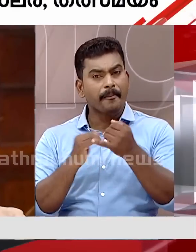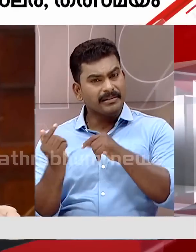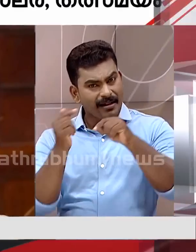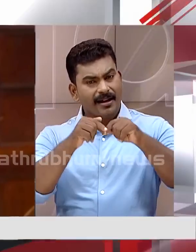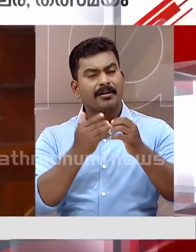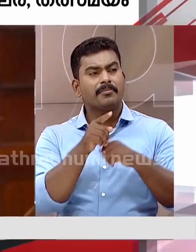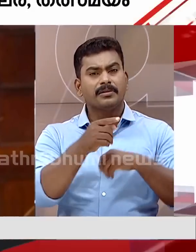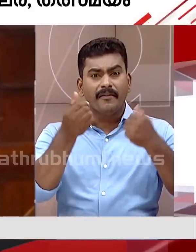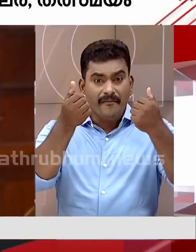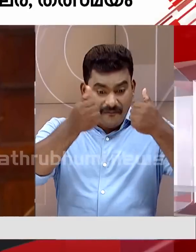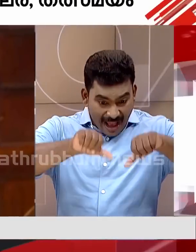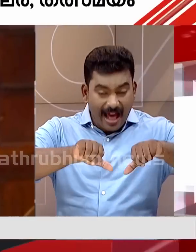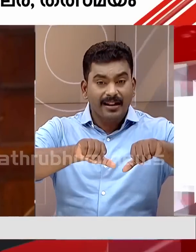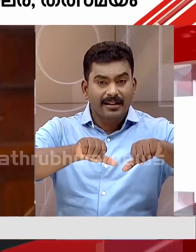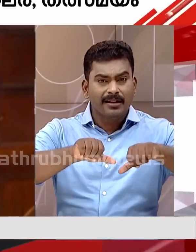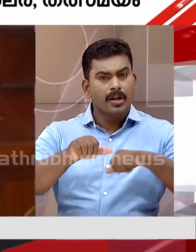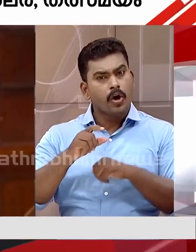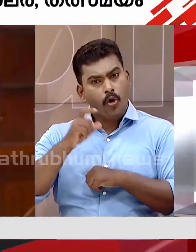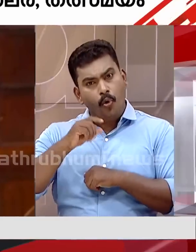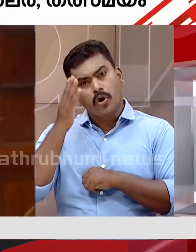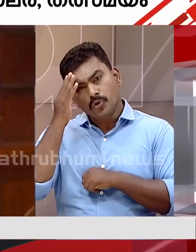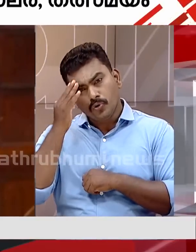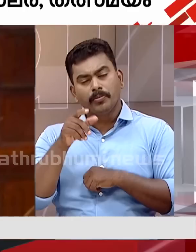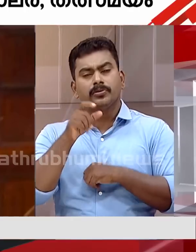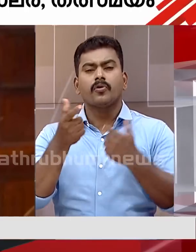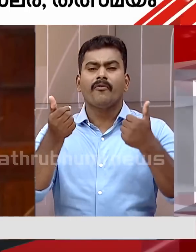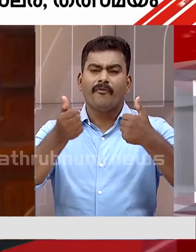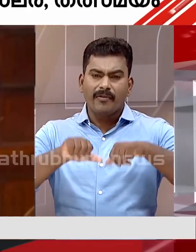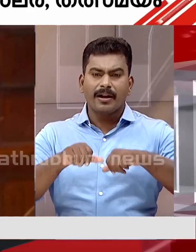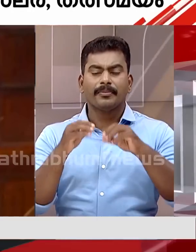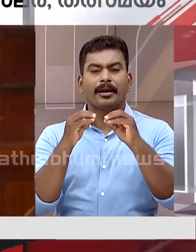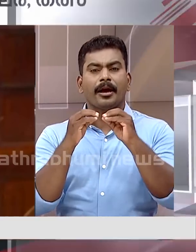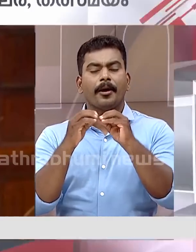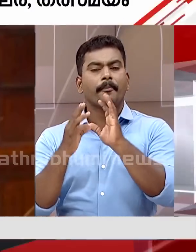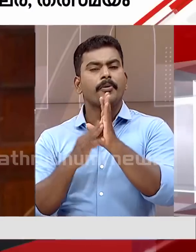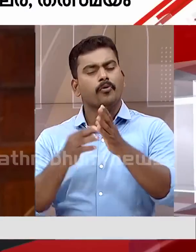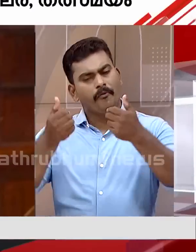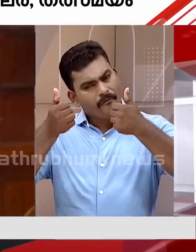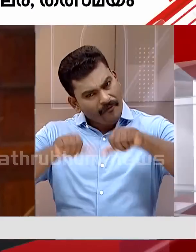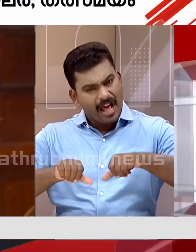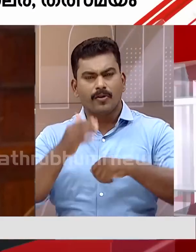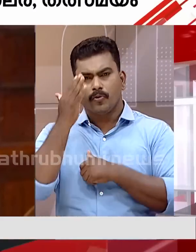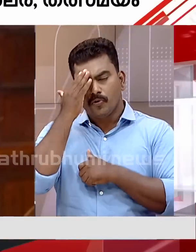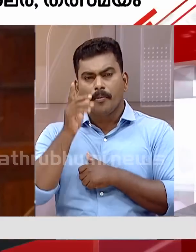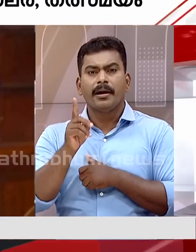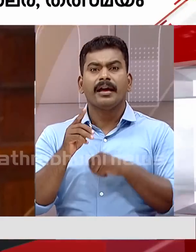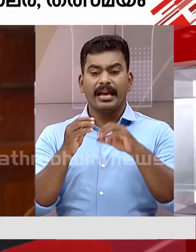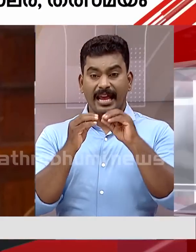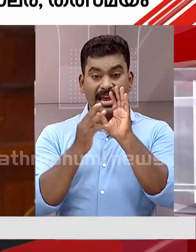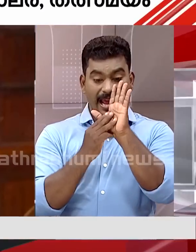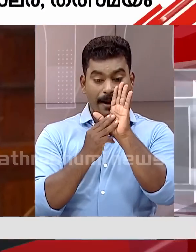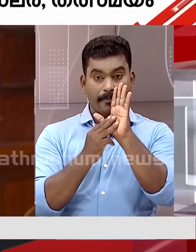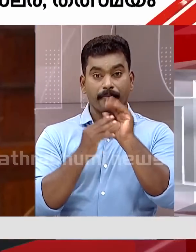കുട്ടി തോറ്റതാണെന്ന് ആ കോളേജിന് വളരെ വ്യക്തമായിട്ട് അറിയാവുന്നതാണ്. അങ്ങനെയുള്ളൊരു കുട്ടിയെ MCOMന്